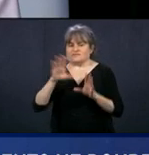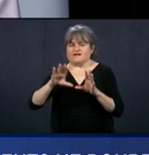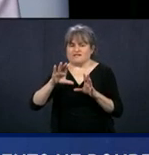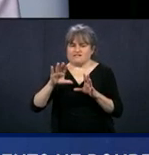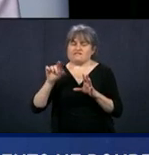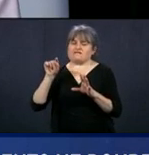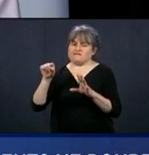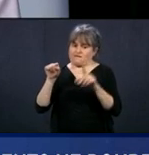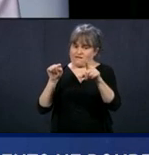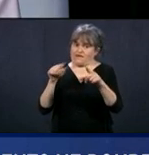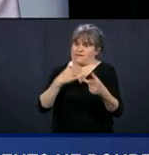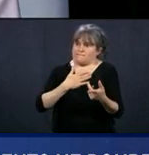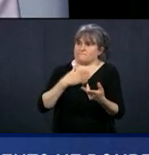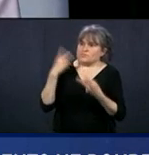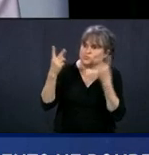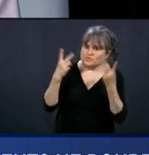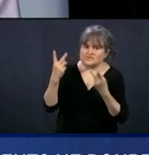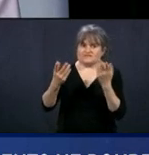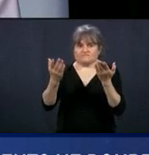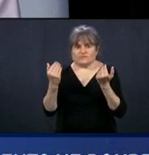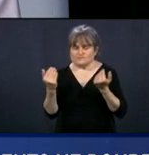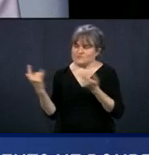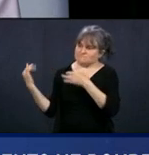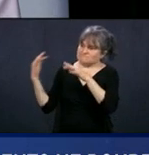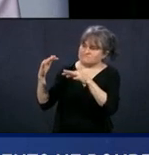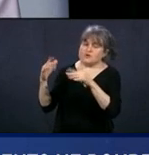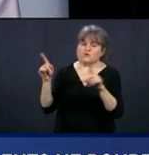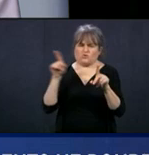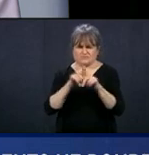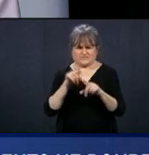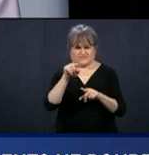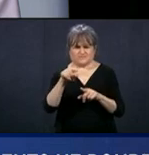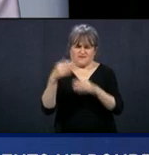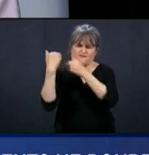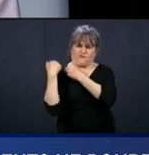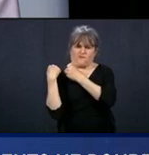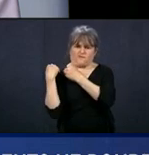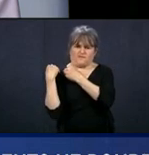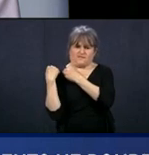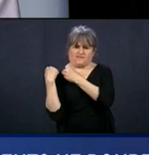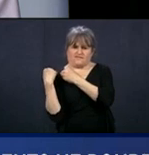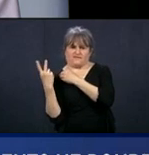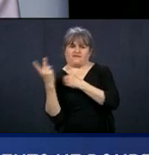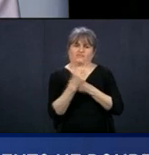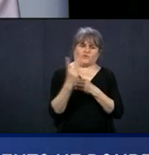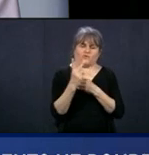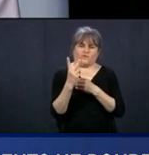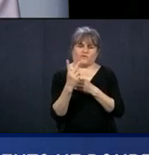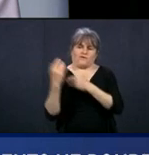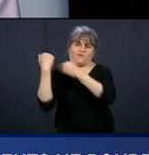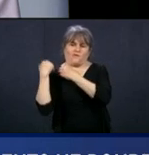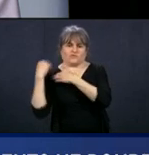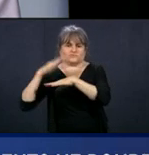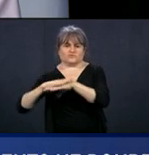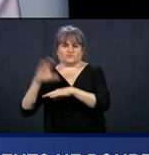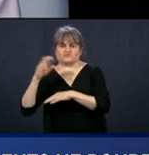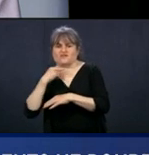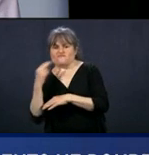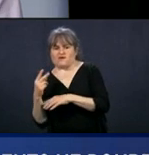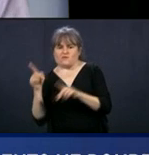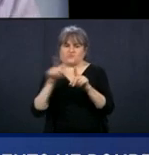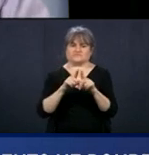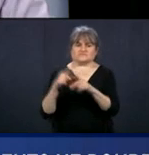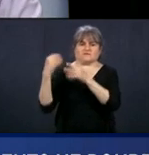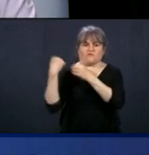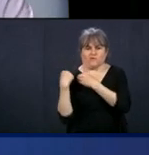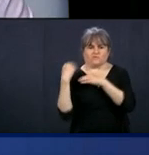rôle de ministre de la Sécurité publique qui dit on veut pas trop recevoir de gens de Montréal parce qu'on voudrait pas une nouvelle contagion, c'est... Comment vous